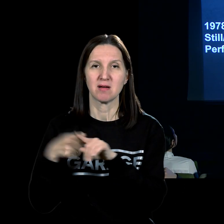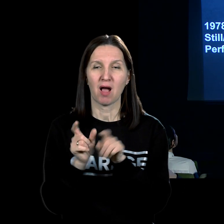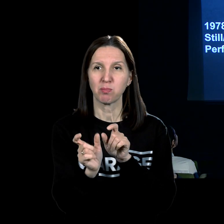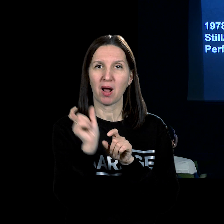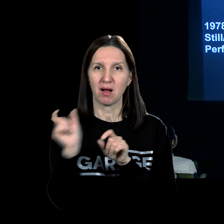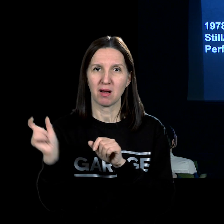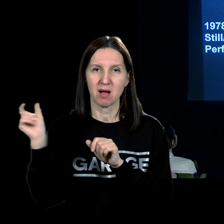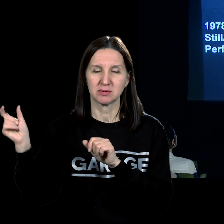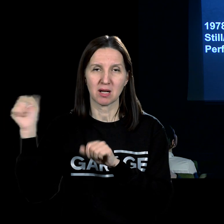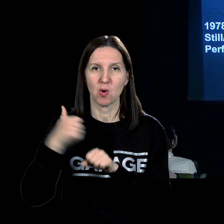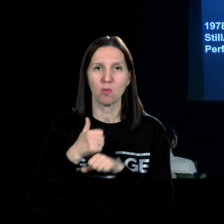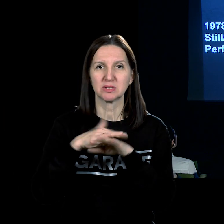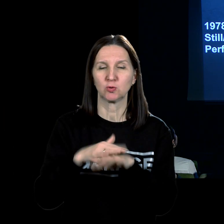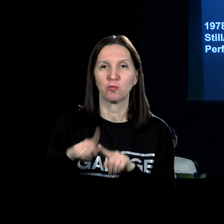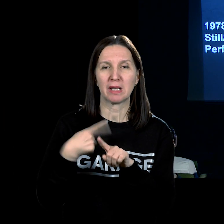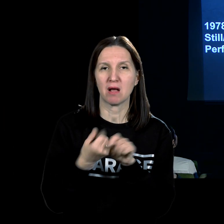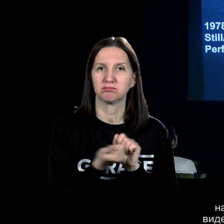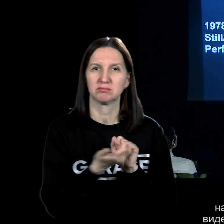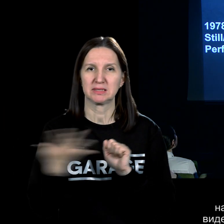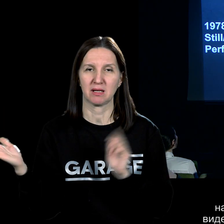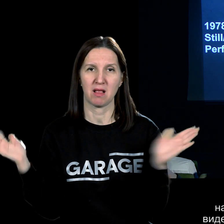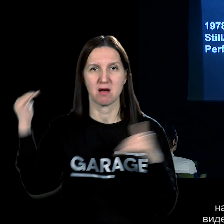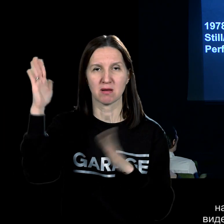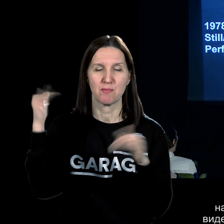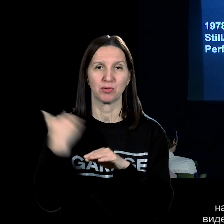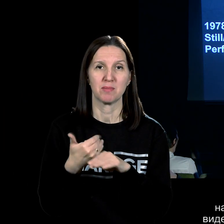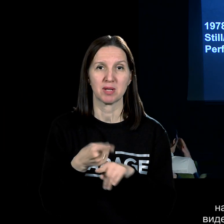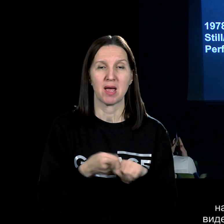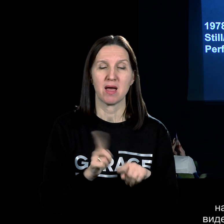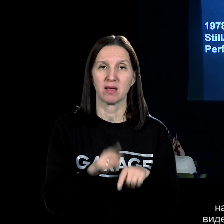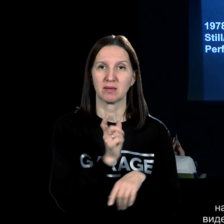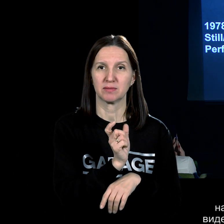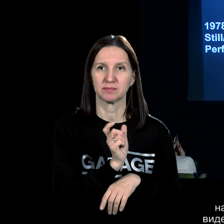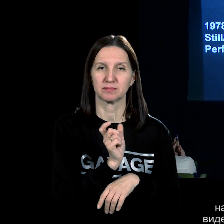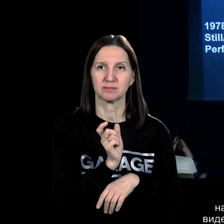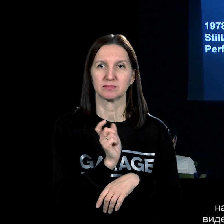из этого фильма, становится основой для целого цикла работ. Например, вот для это кадр, это